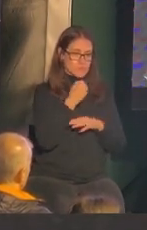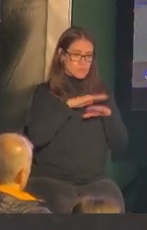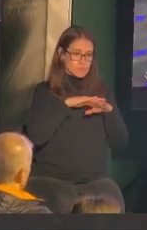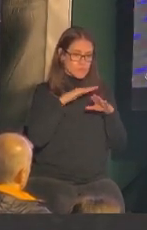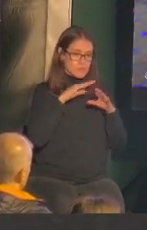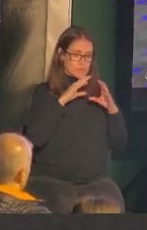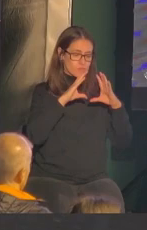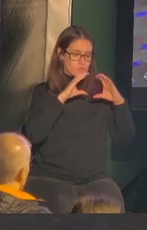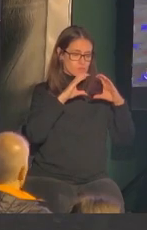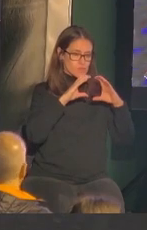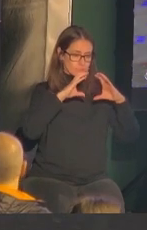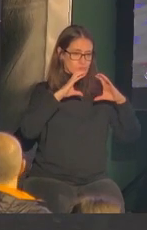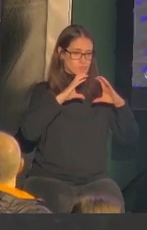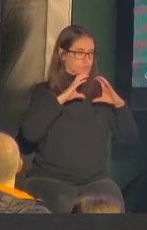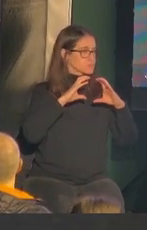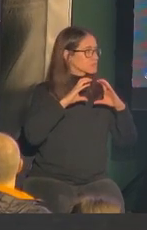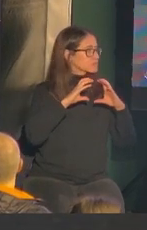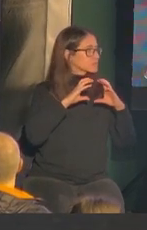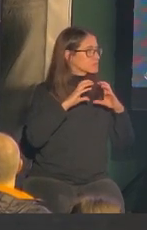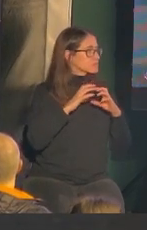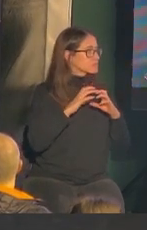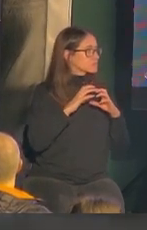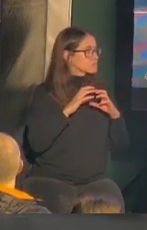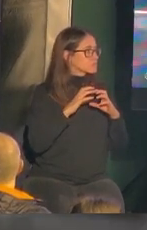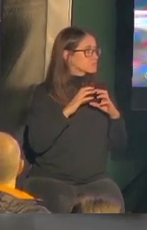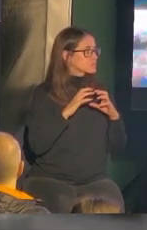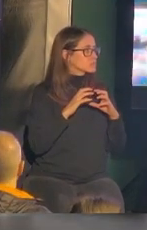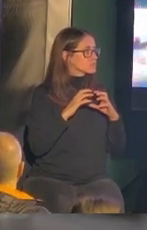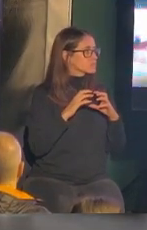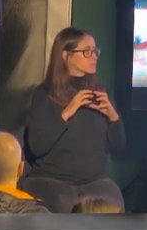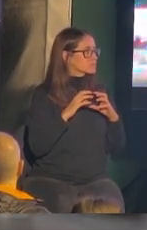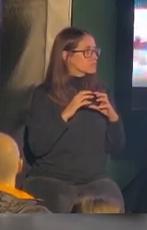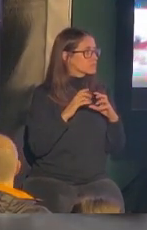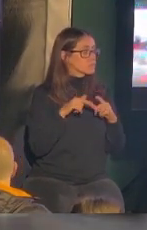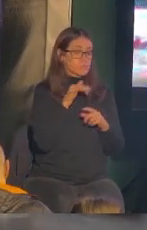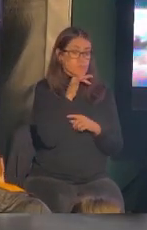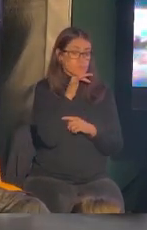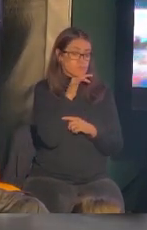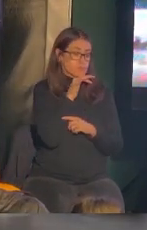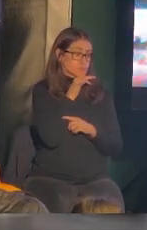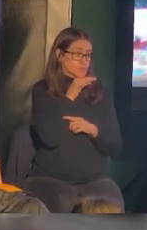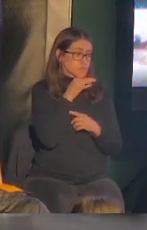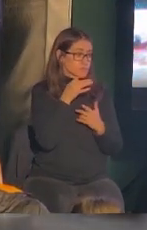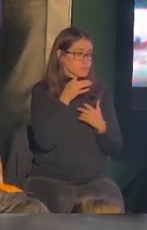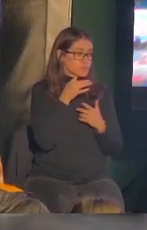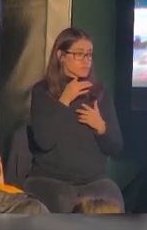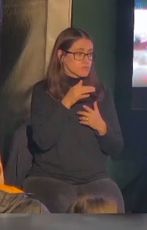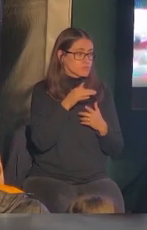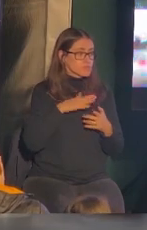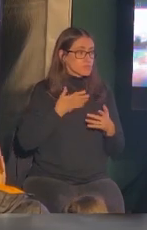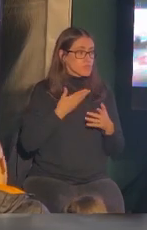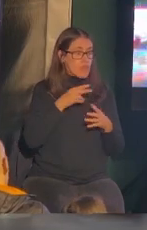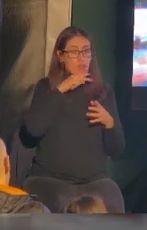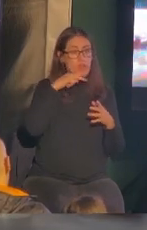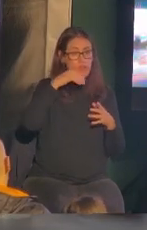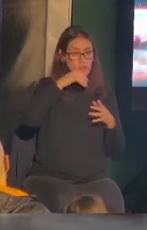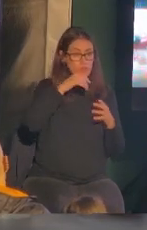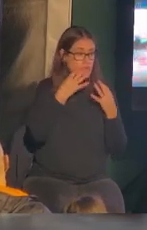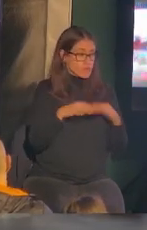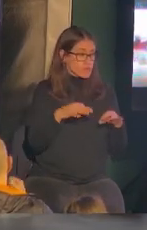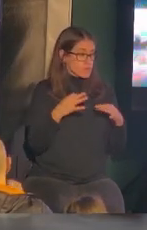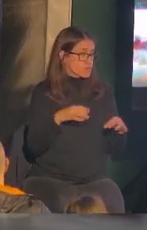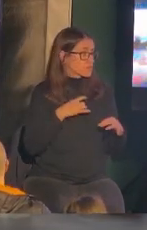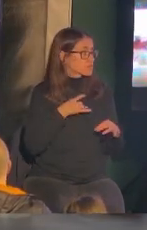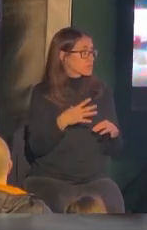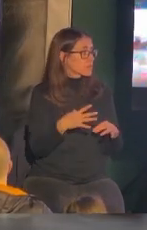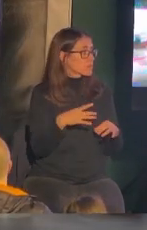pessic. Sí, quan tingui una mica, li afegim el sucre. En aquest cas estic utilitzant sucre normal, perquè